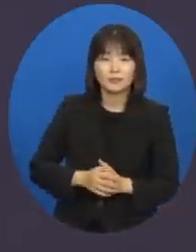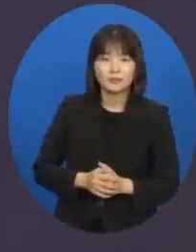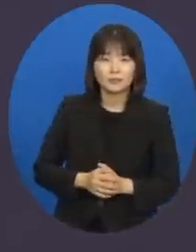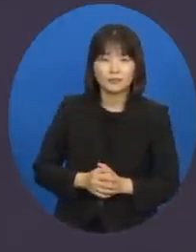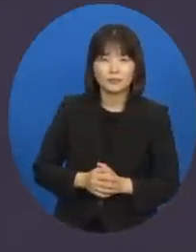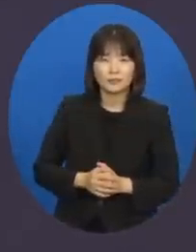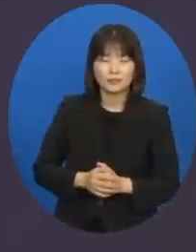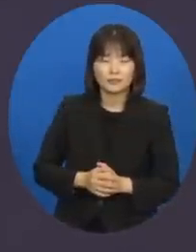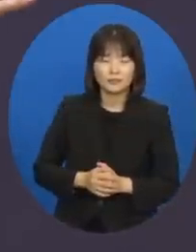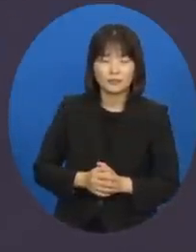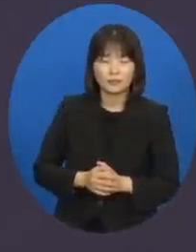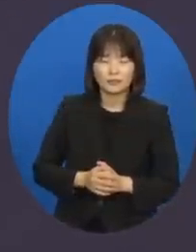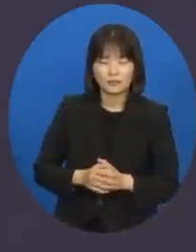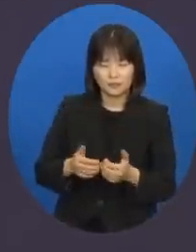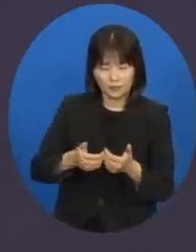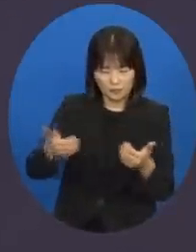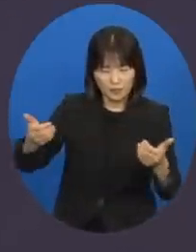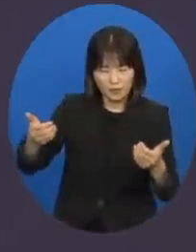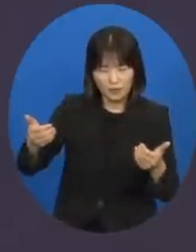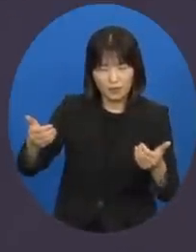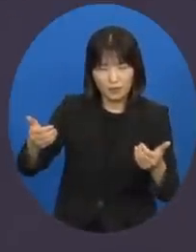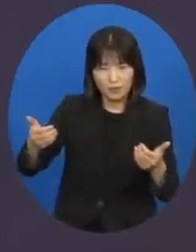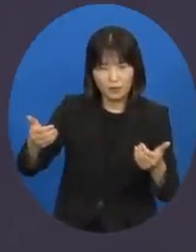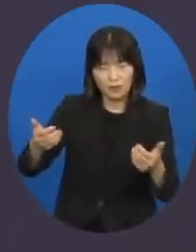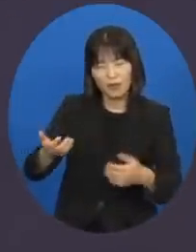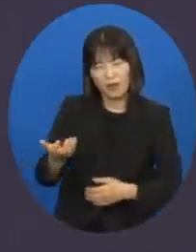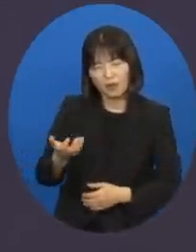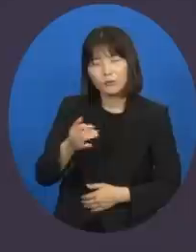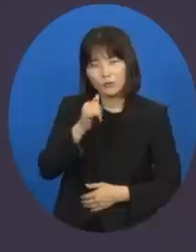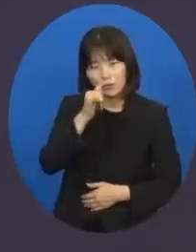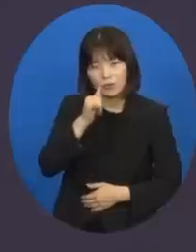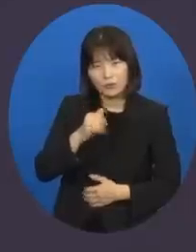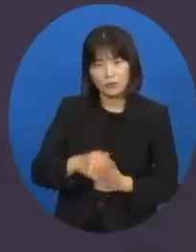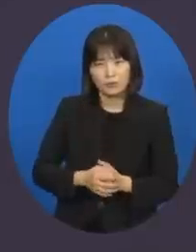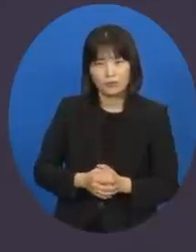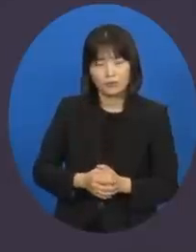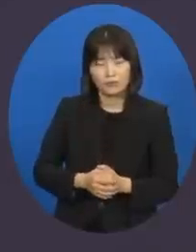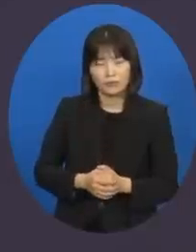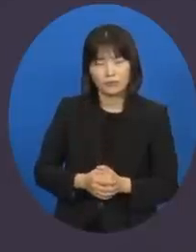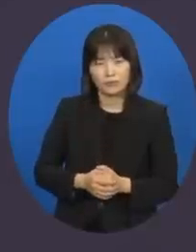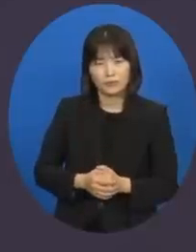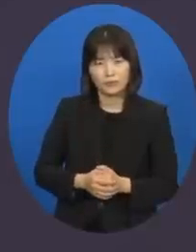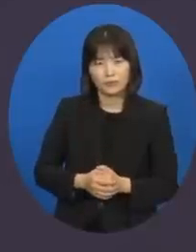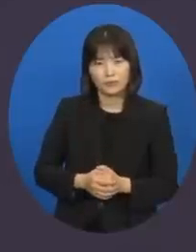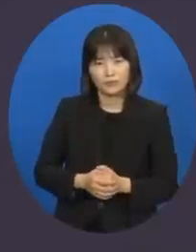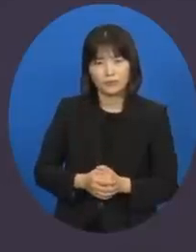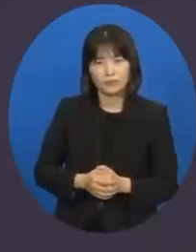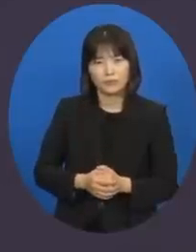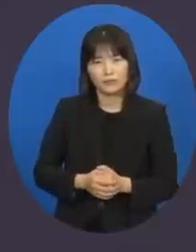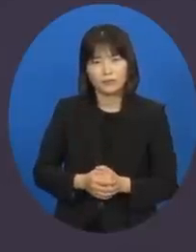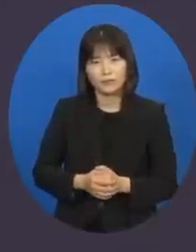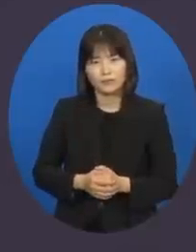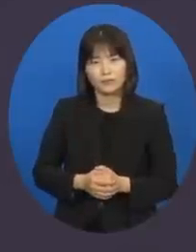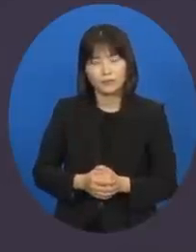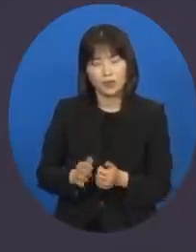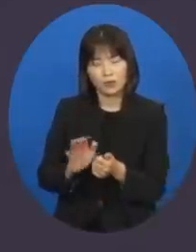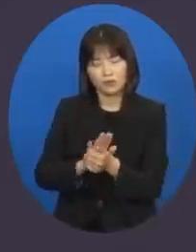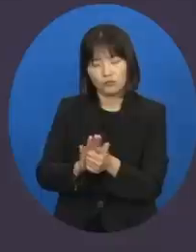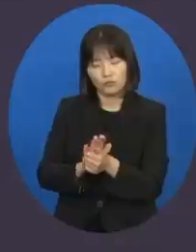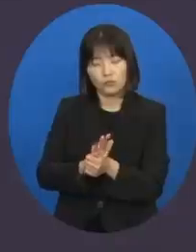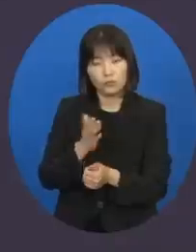이별의 아픔이 있잖아요. 아직 돌아가신 건 아니지만 그런 마음이 드니까 눈물이 나는 거 어떡하겠습니까? 그렇게 위로를